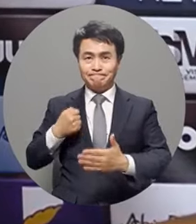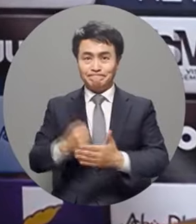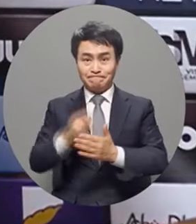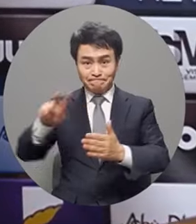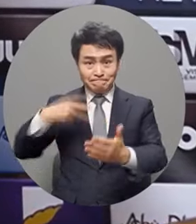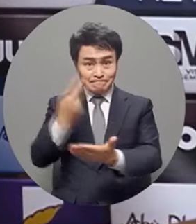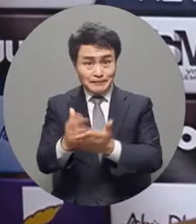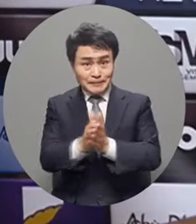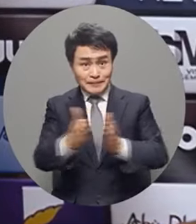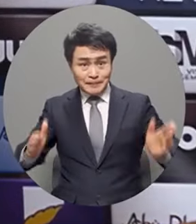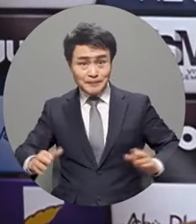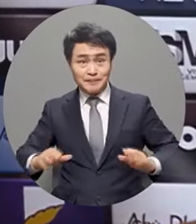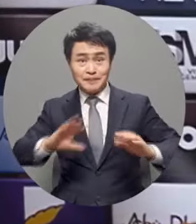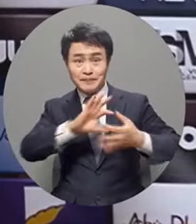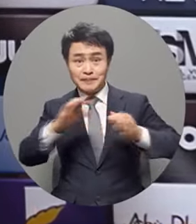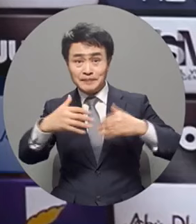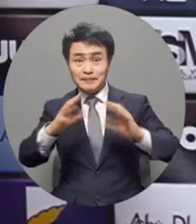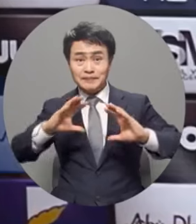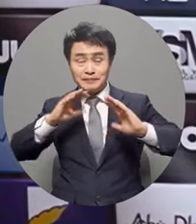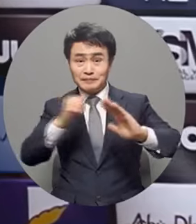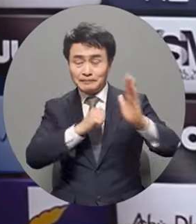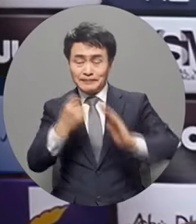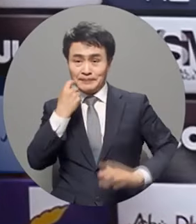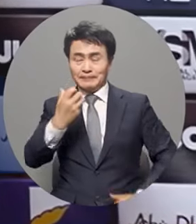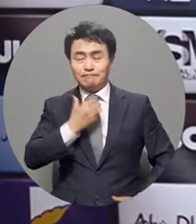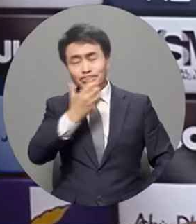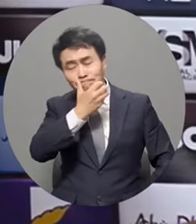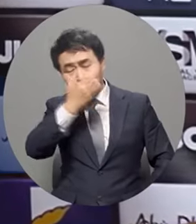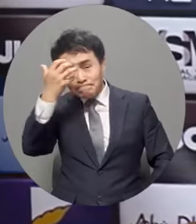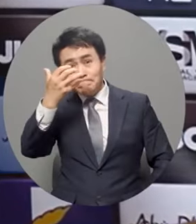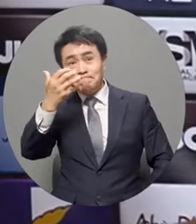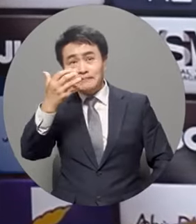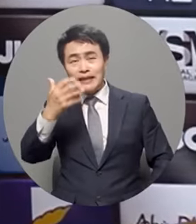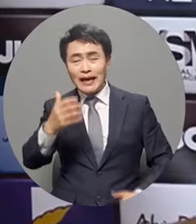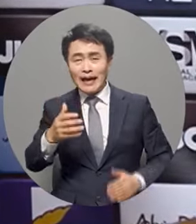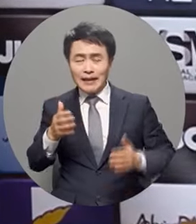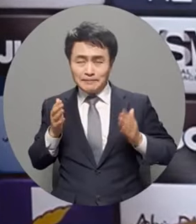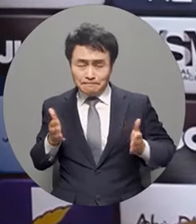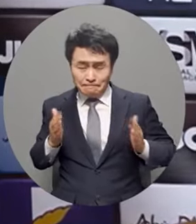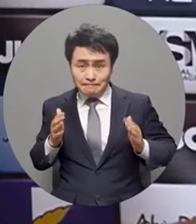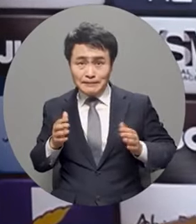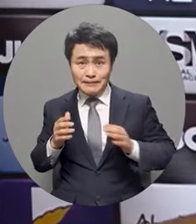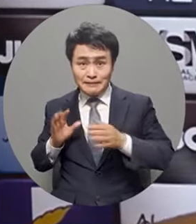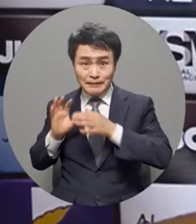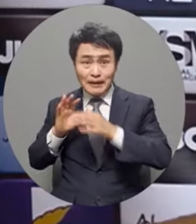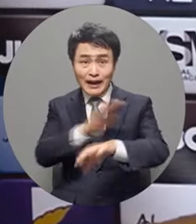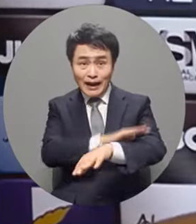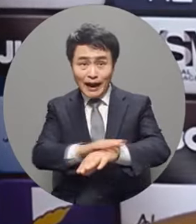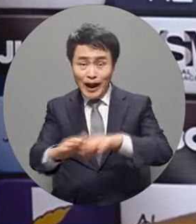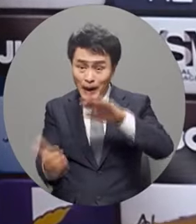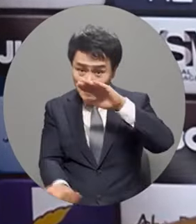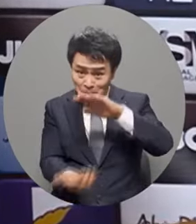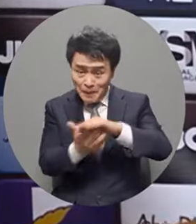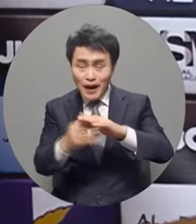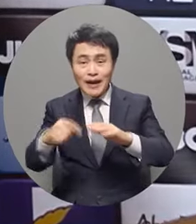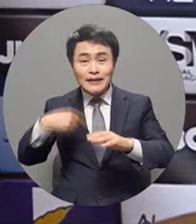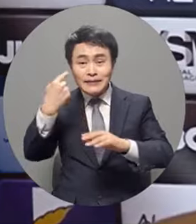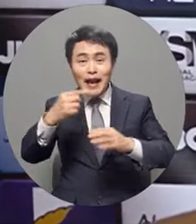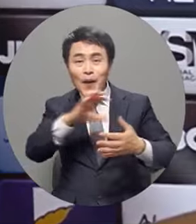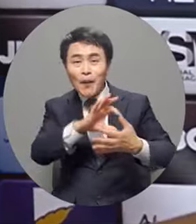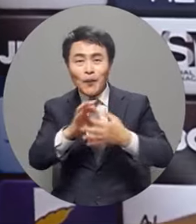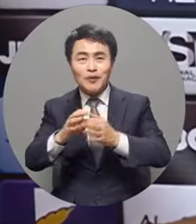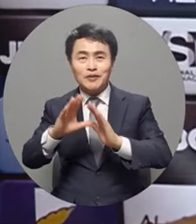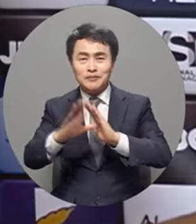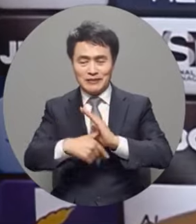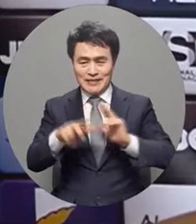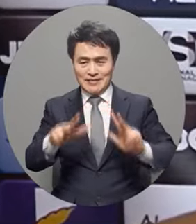때부터 올림픽 세계선수권 금메달이 꿈이었기 때문에 이거 하나 보고 열심히 달려와가지고 결국 해내가지고 이제 다음에 있을 올림픽에서도 꼭